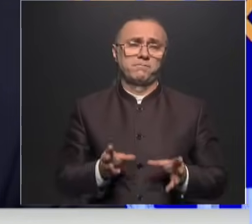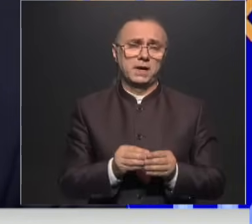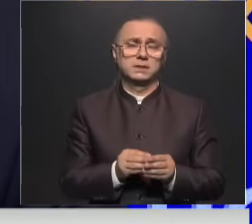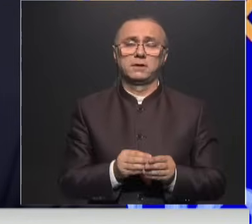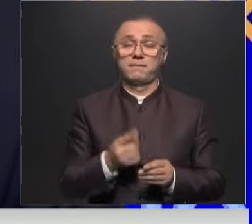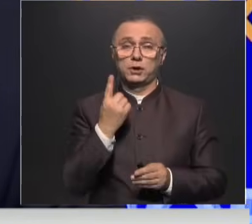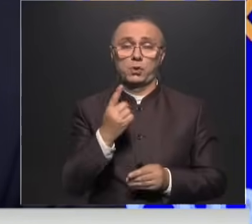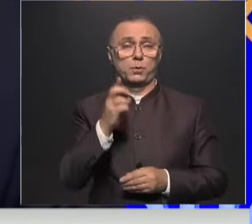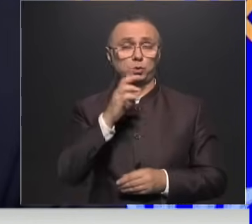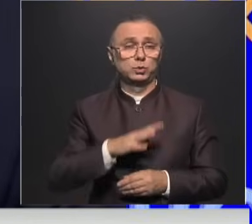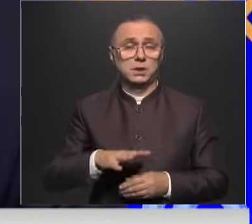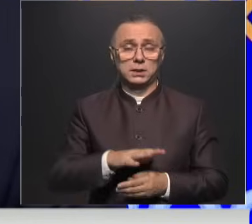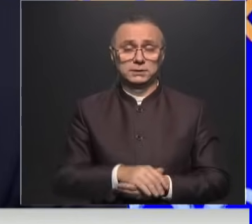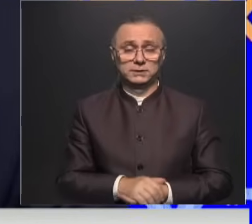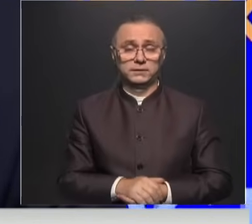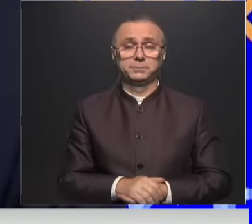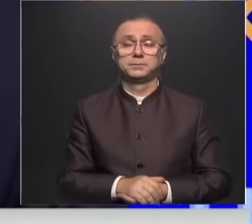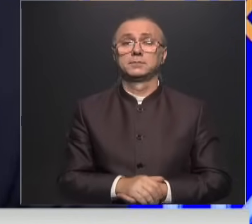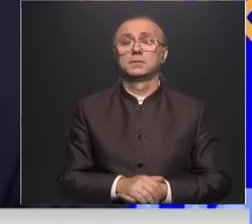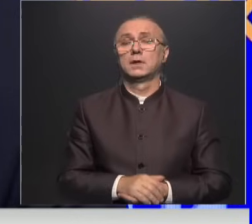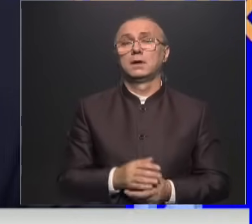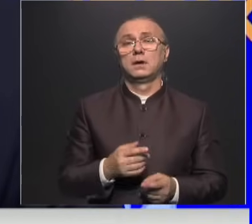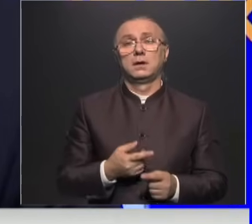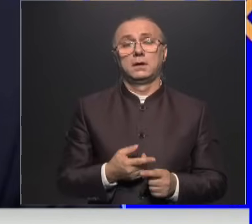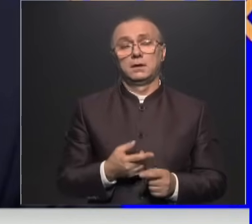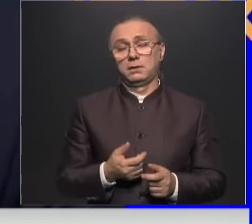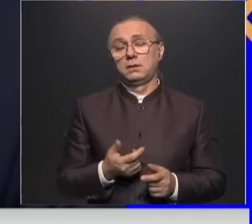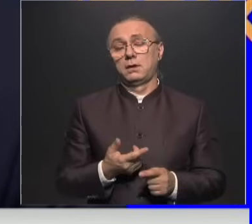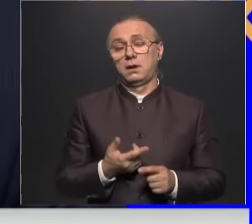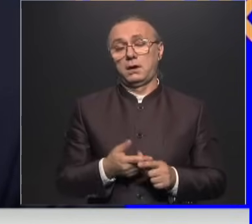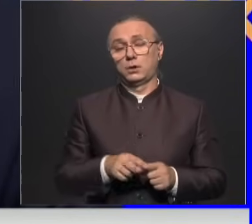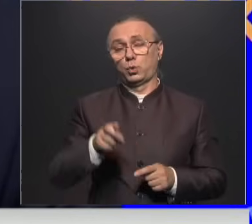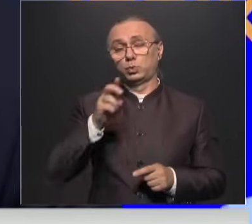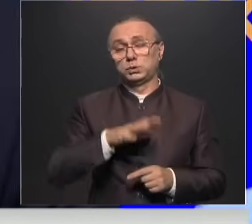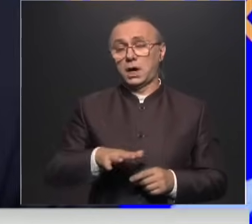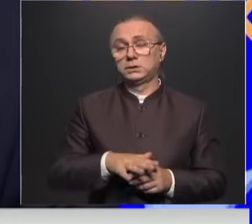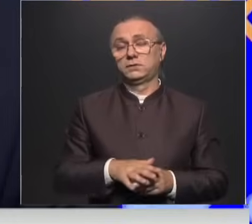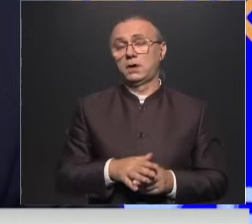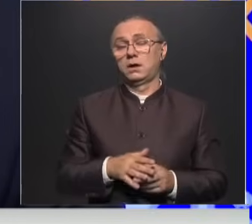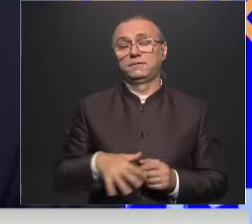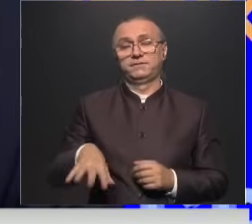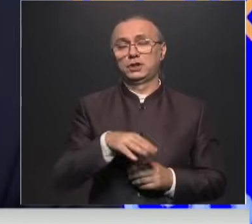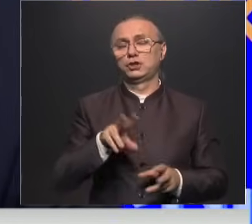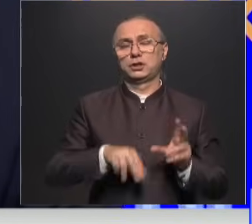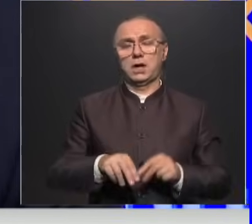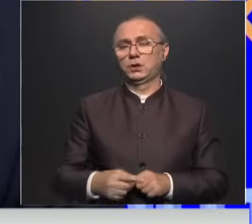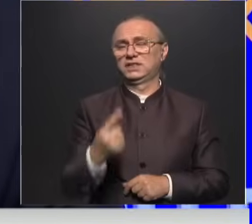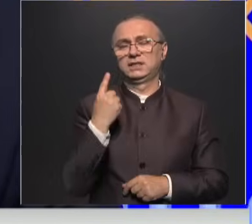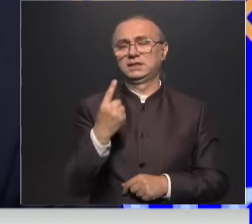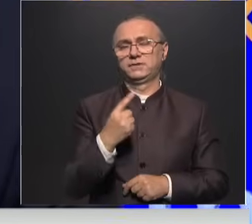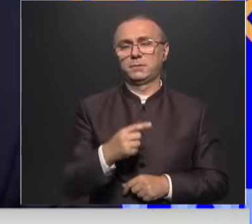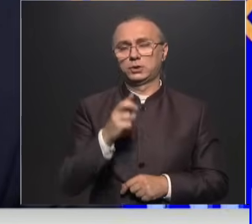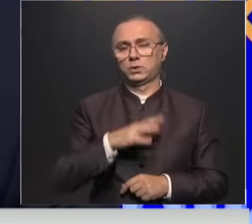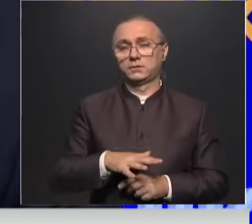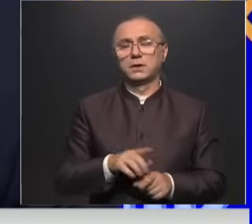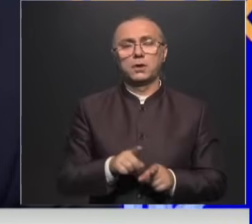каждый, независимо от религиозной принадлежности, считает своим и единственным, такого опыта, пожалуй, нет ни у одной страны, ни на